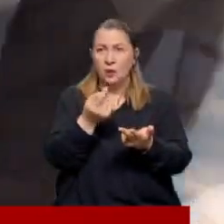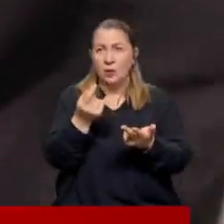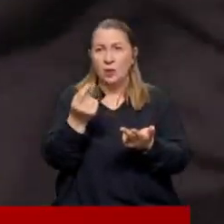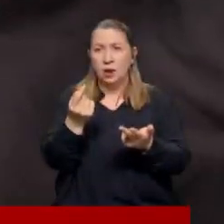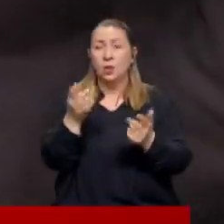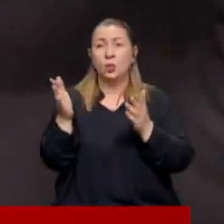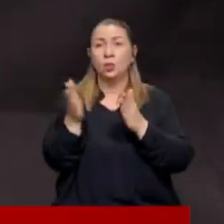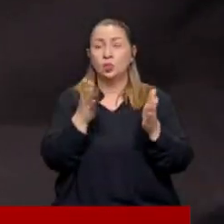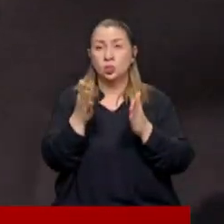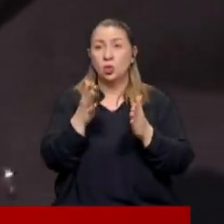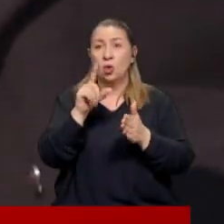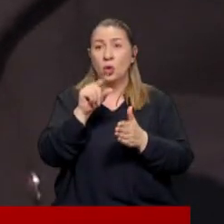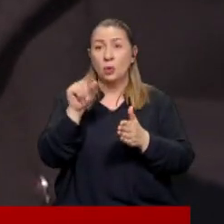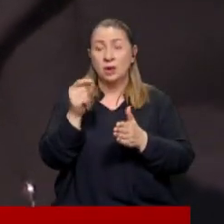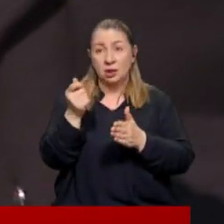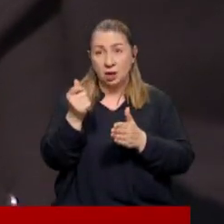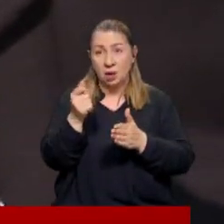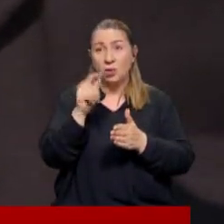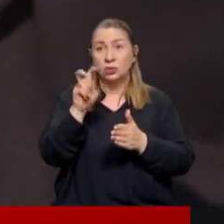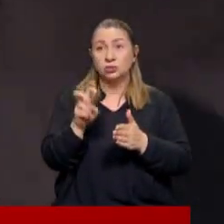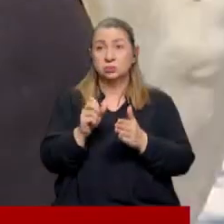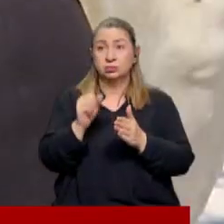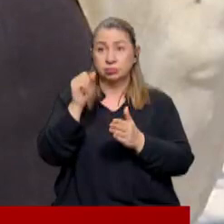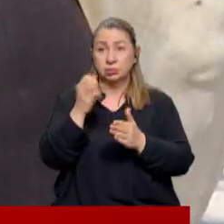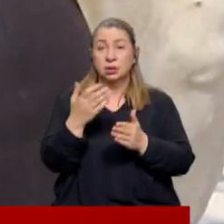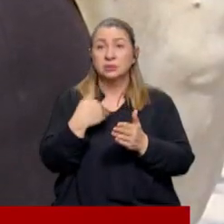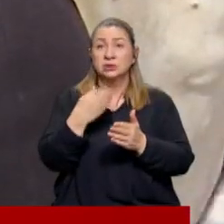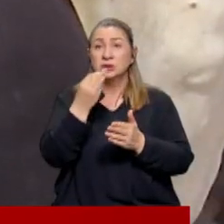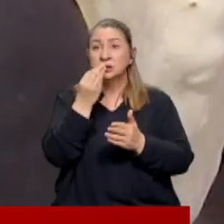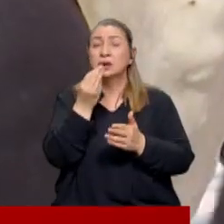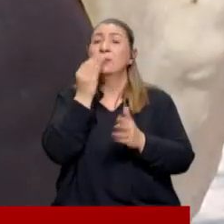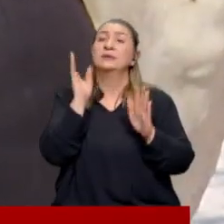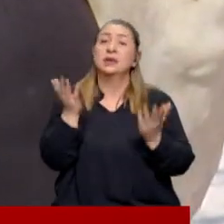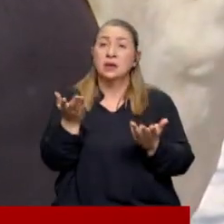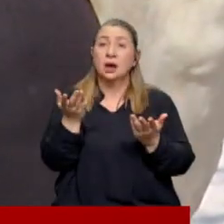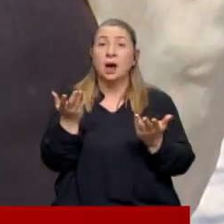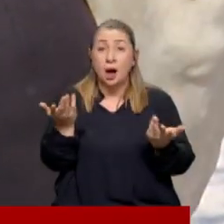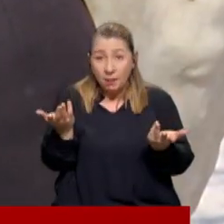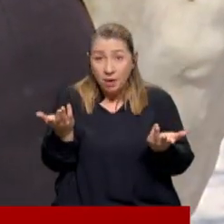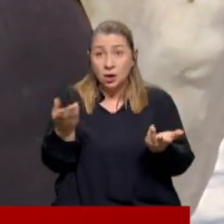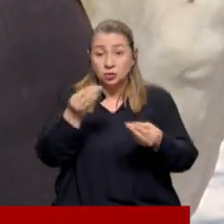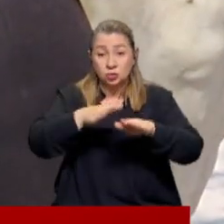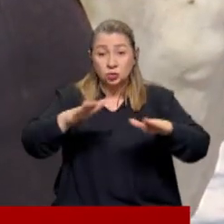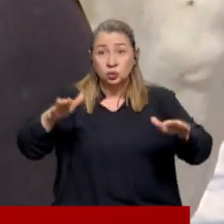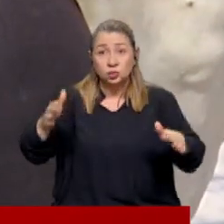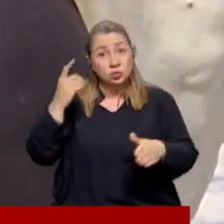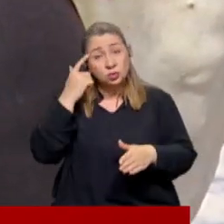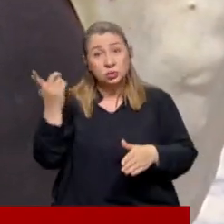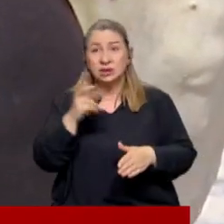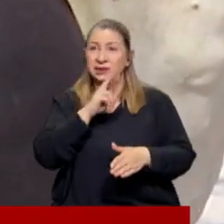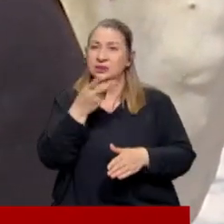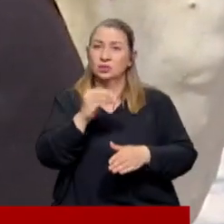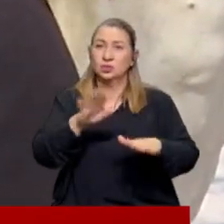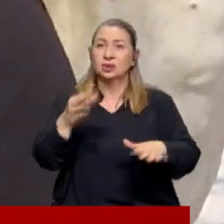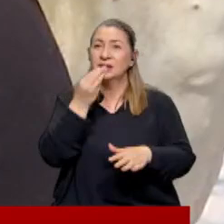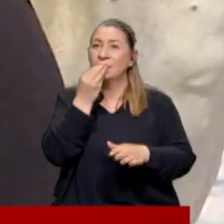ufak ufak Bunlar Home bir uydu 18 lira bizi sekte olur yemesek de olur ama Çoluğu çocuğu olanlar